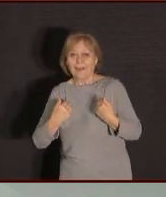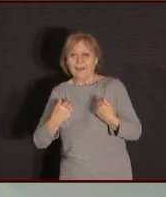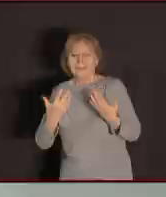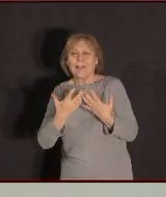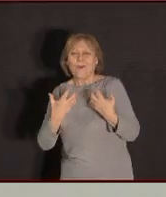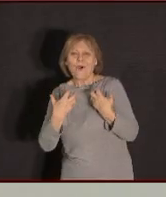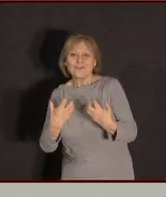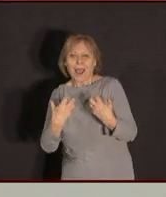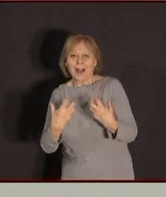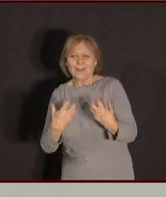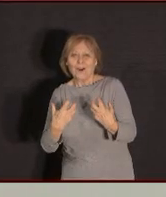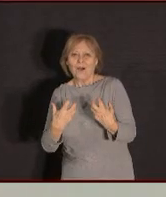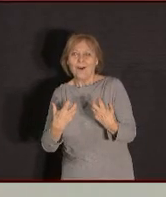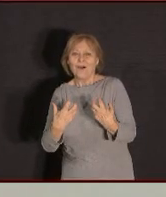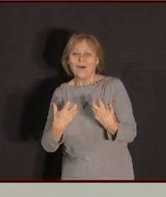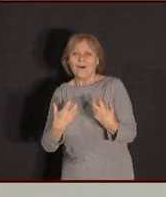neko željo,